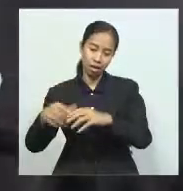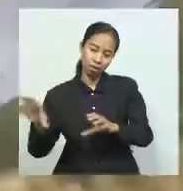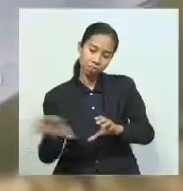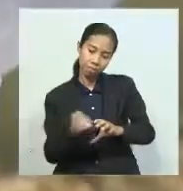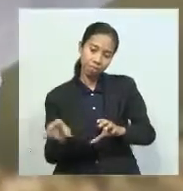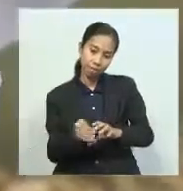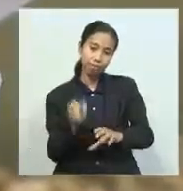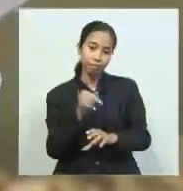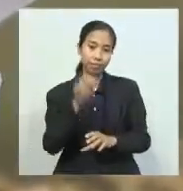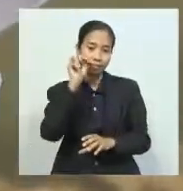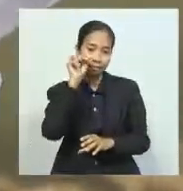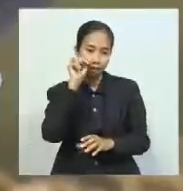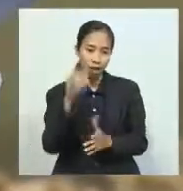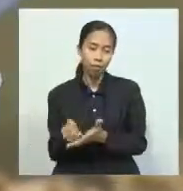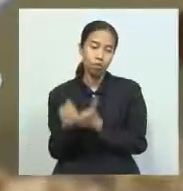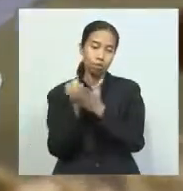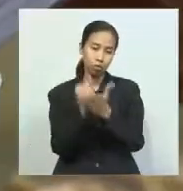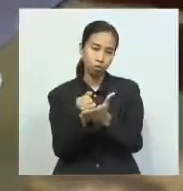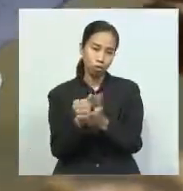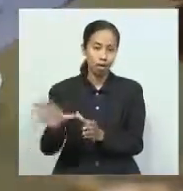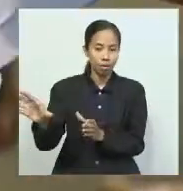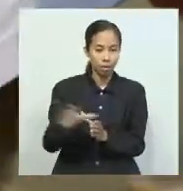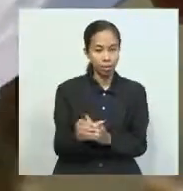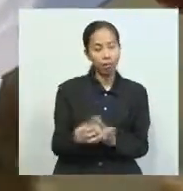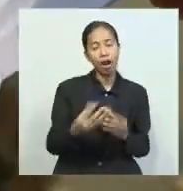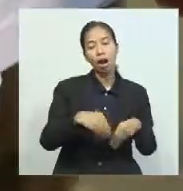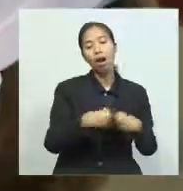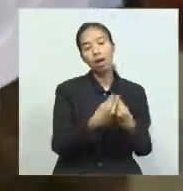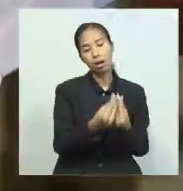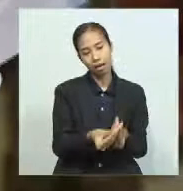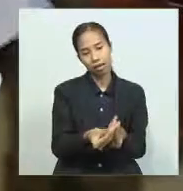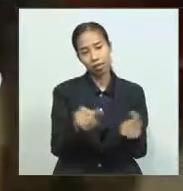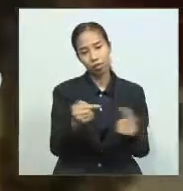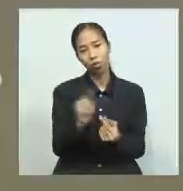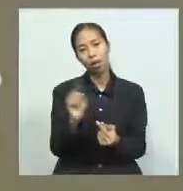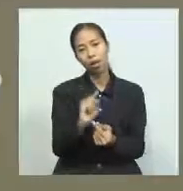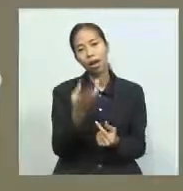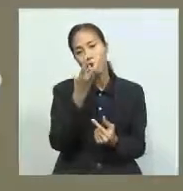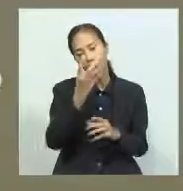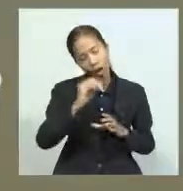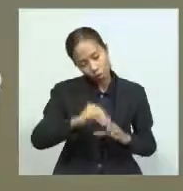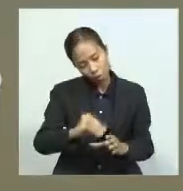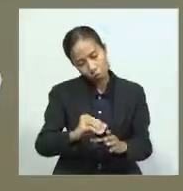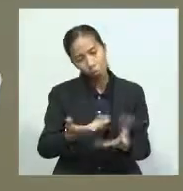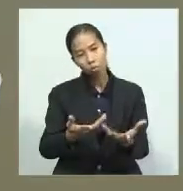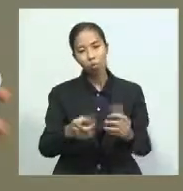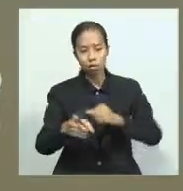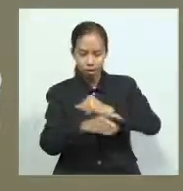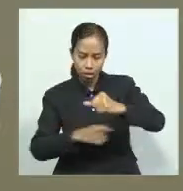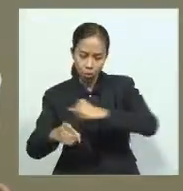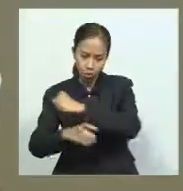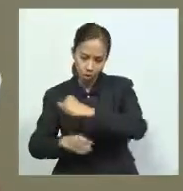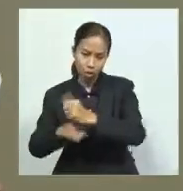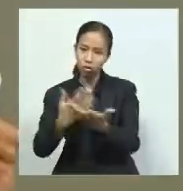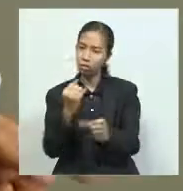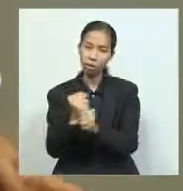ประทานที่จะสูบทยอยใส่พื้นที่การเกษตรเพื่อให้ชาวนาหรือว่าเกษตรกรนั้นได้เก็บเกี่ยวข้าวหรือว่า